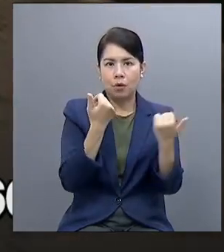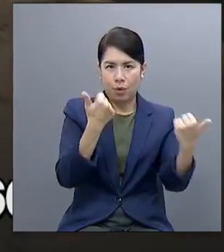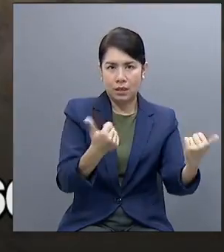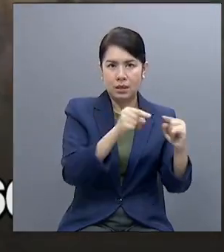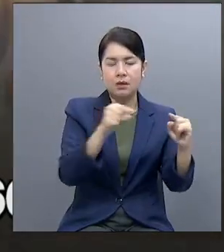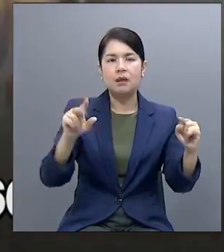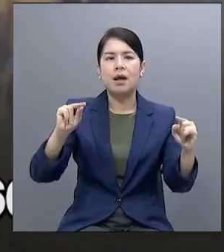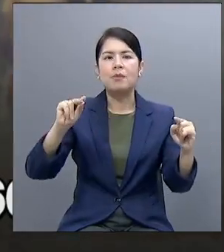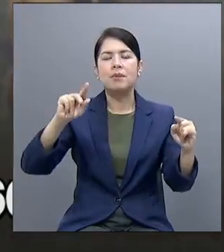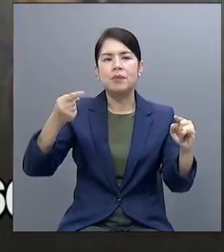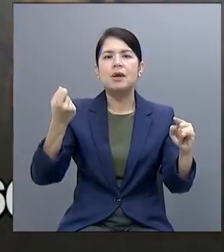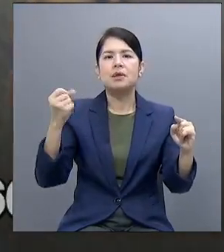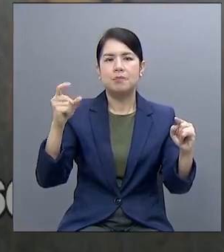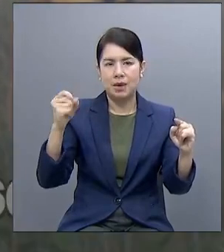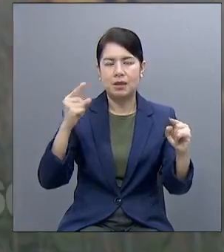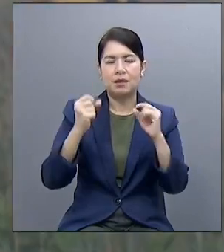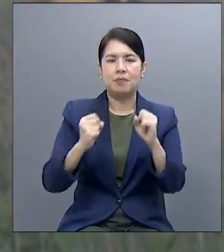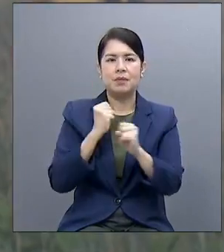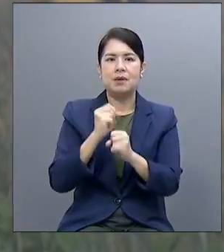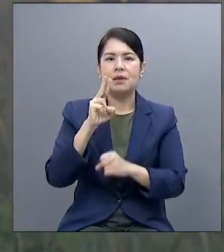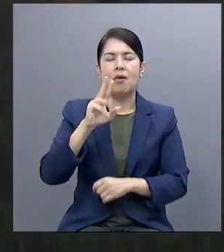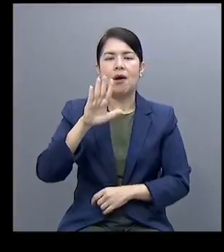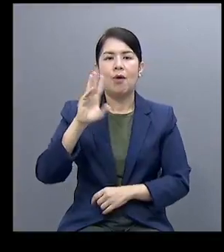กายน2566